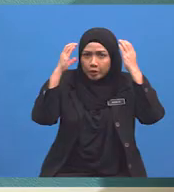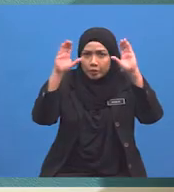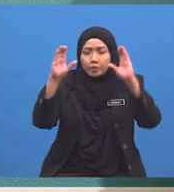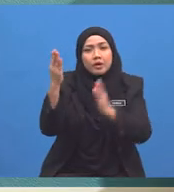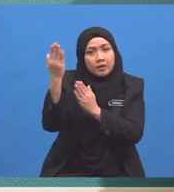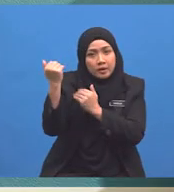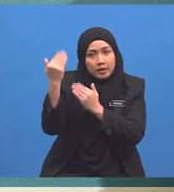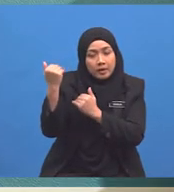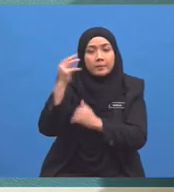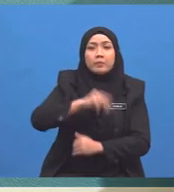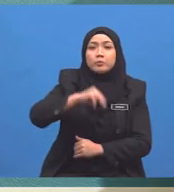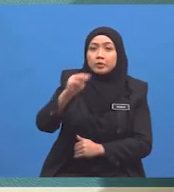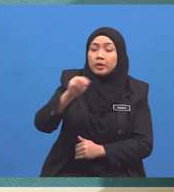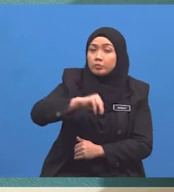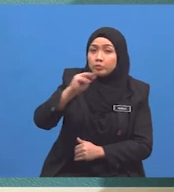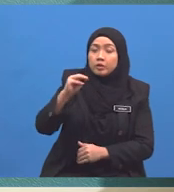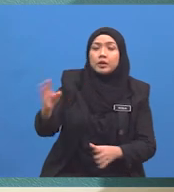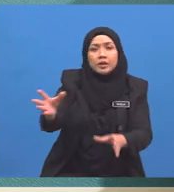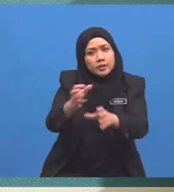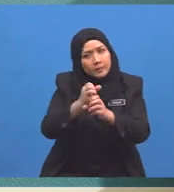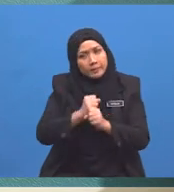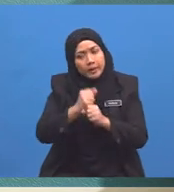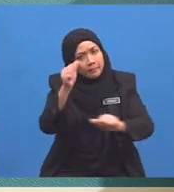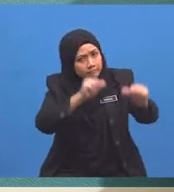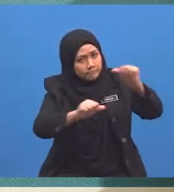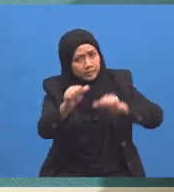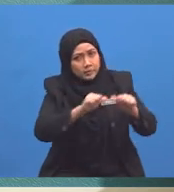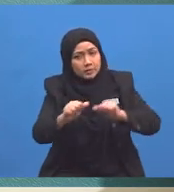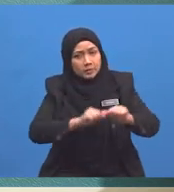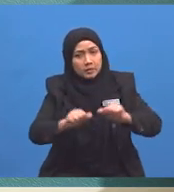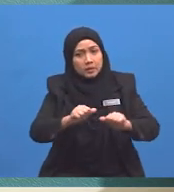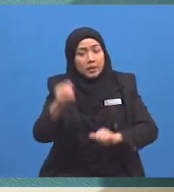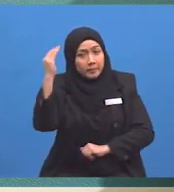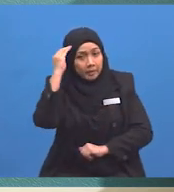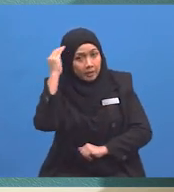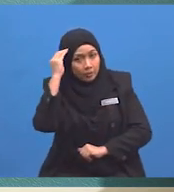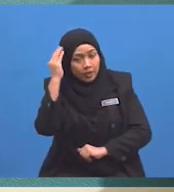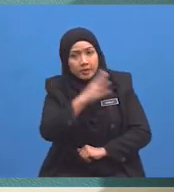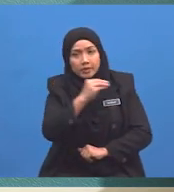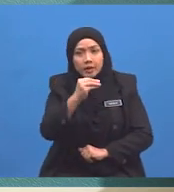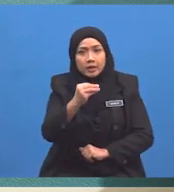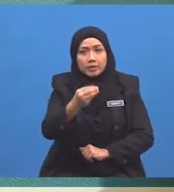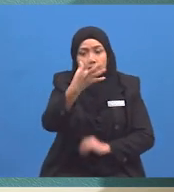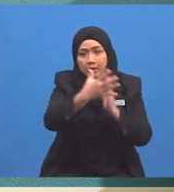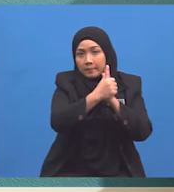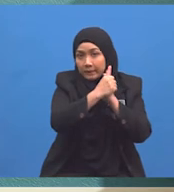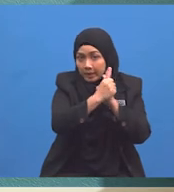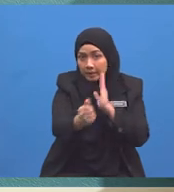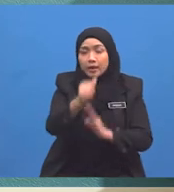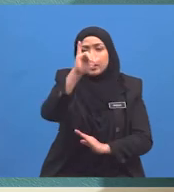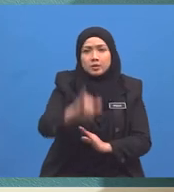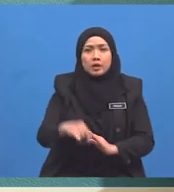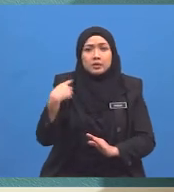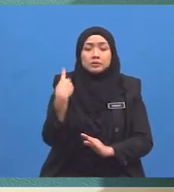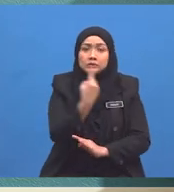berharap murid-murid dapat mengaplikasikan pengetahuan dan kemahiran yang dipelajari